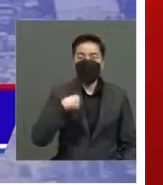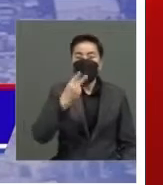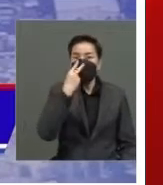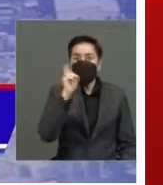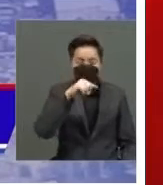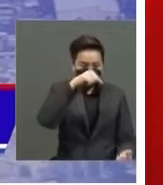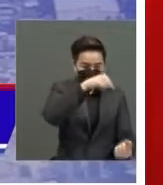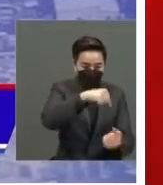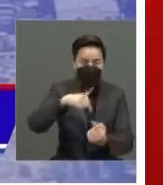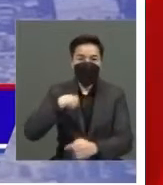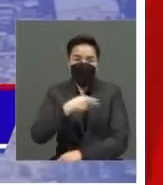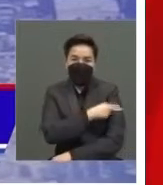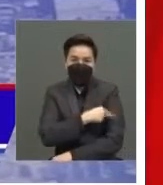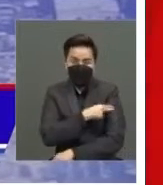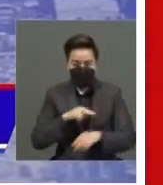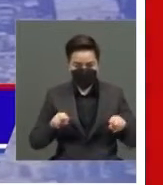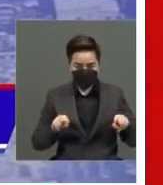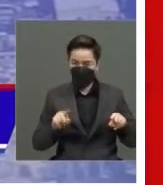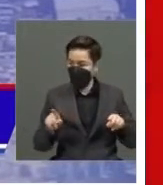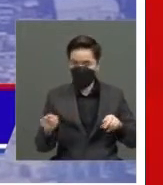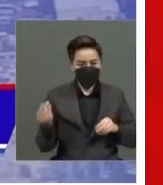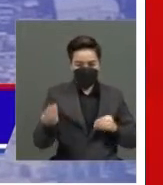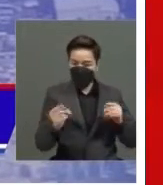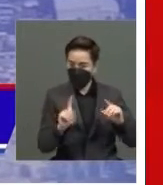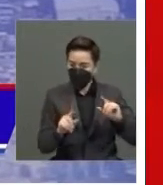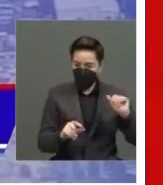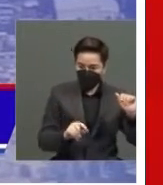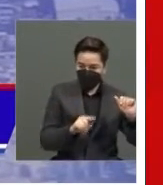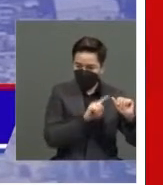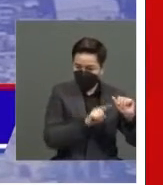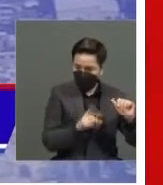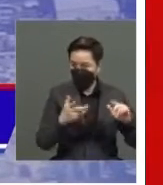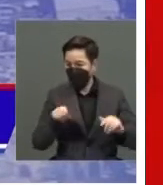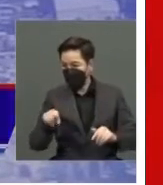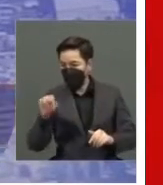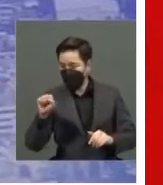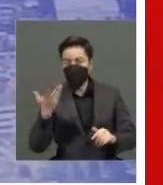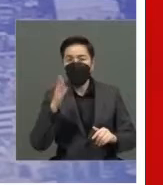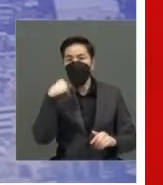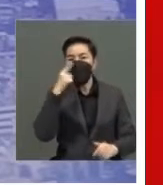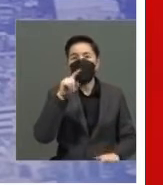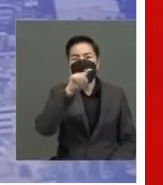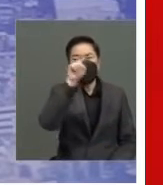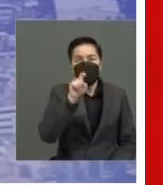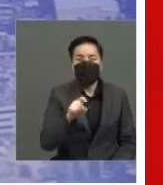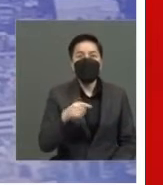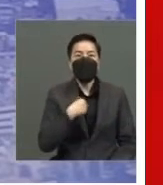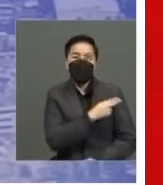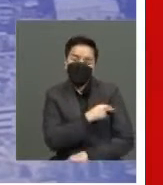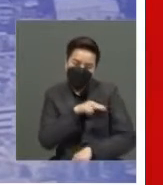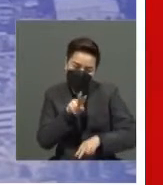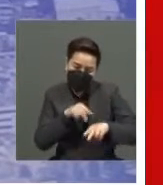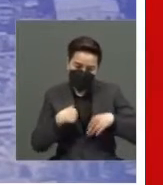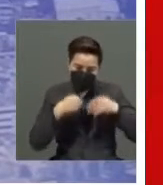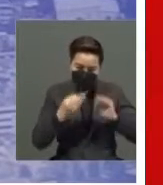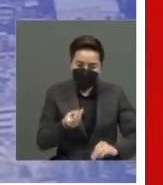ก็สังเกตดูแต่ละจุดนี้จะมีคุณหมอที่ก็เป็นผู้ดูแลการฉีดวัคซีนในจุดนั้นๆนะครับหากมีข้อสงสัยก็จะให้ทางแพทย์ผู้ดูแลเป็นการ